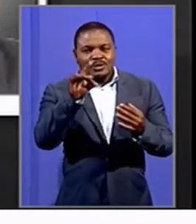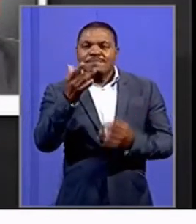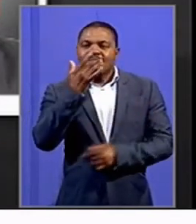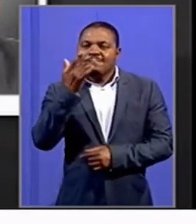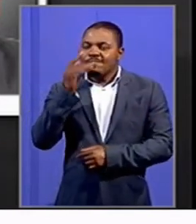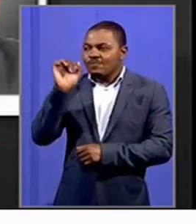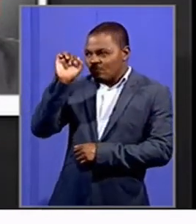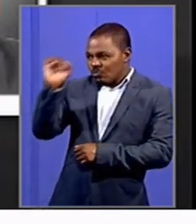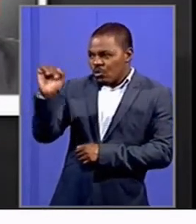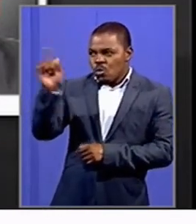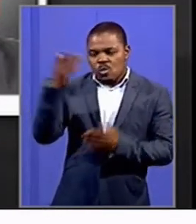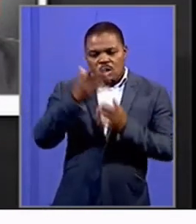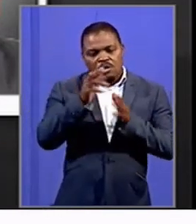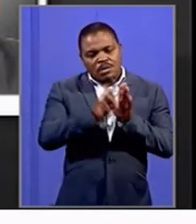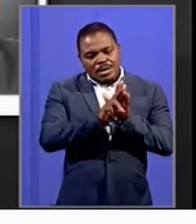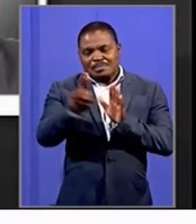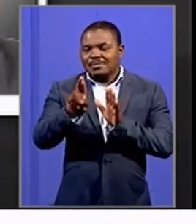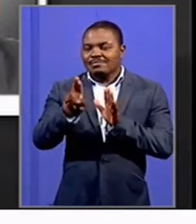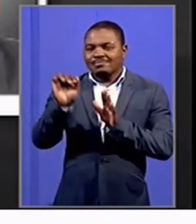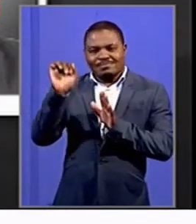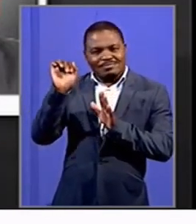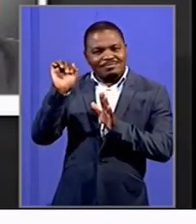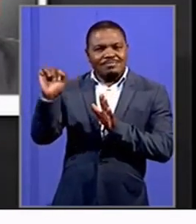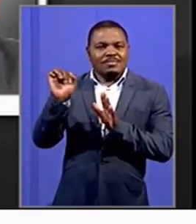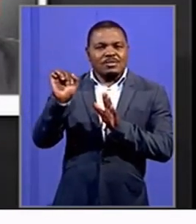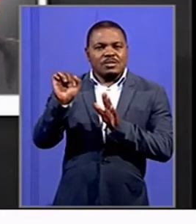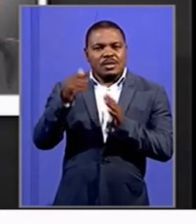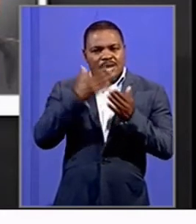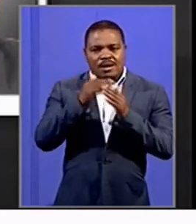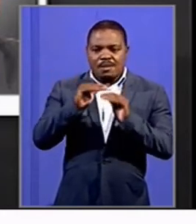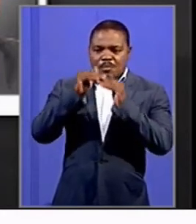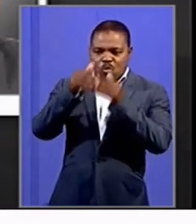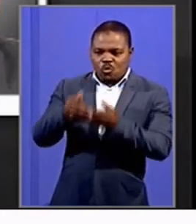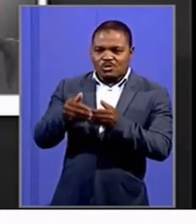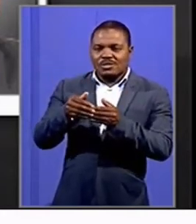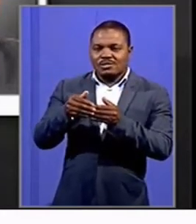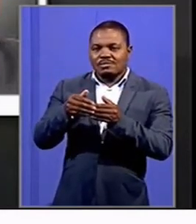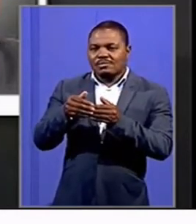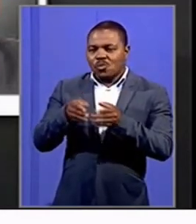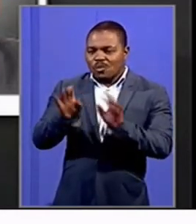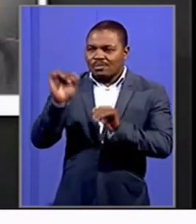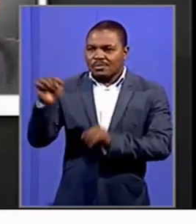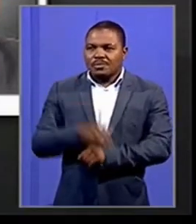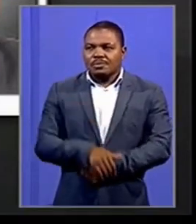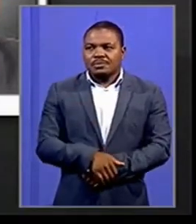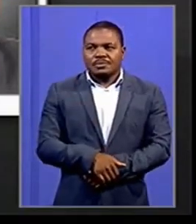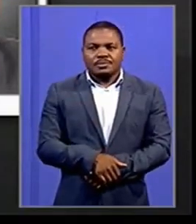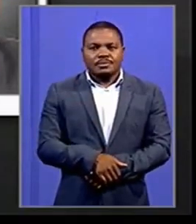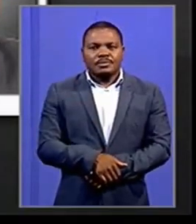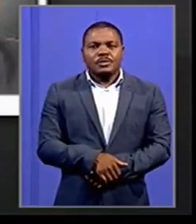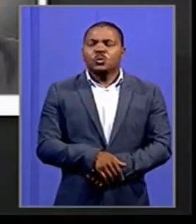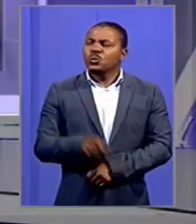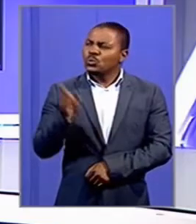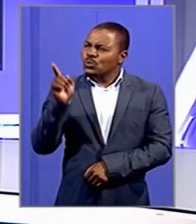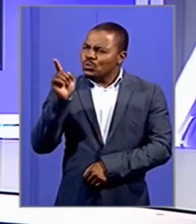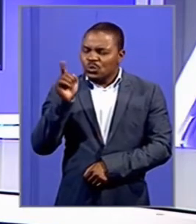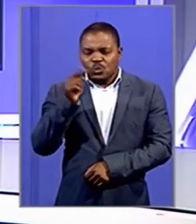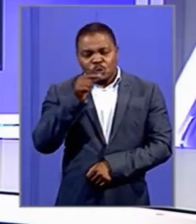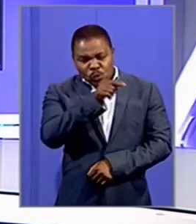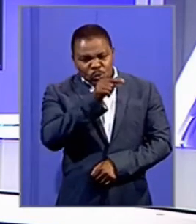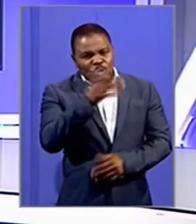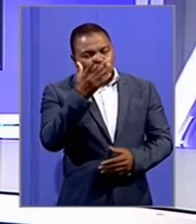ka go emelela o itseng gore o tla kgona go protecta di-interest tsa gago. Rre Tselane, molaetsa wa gago go ba